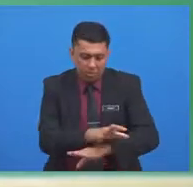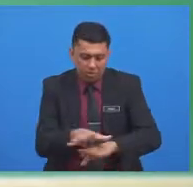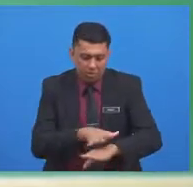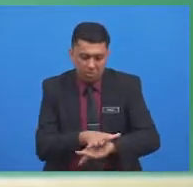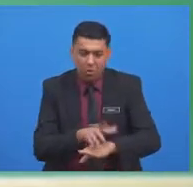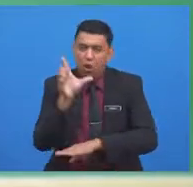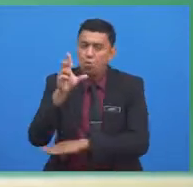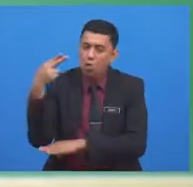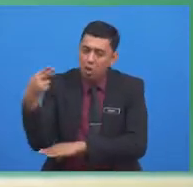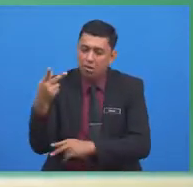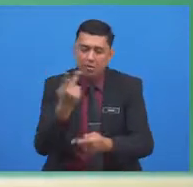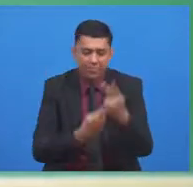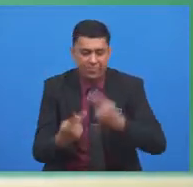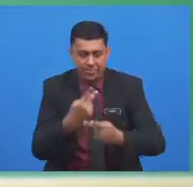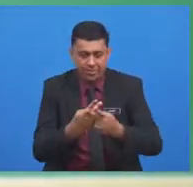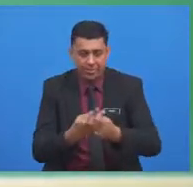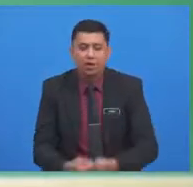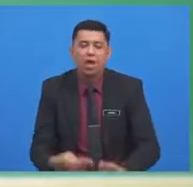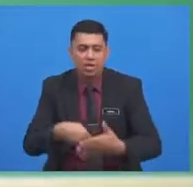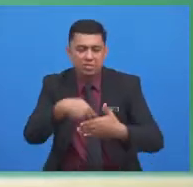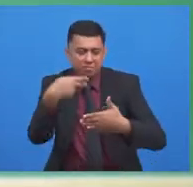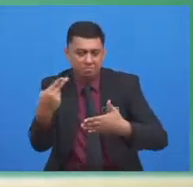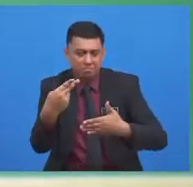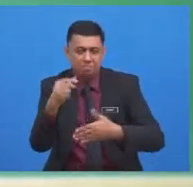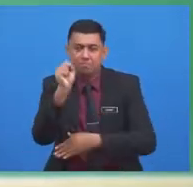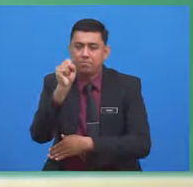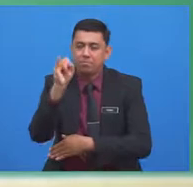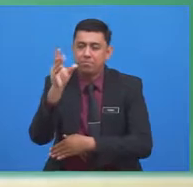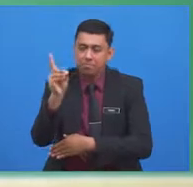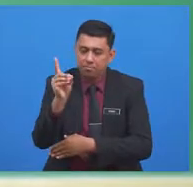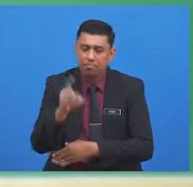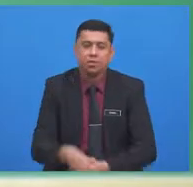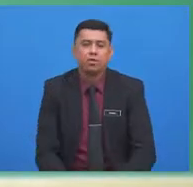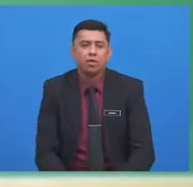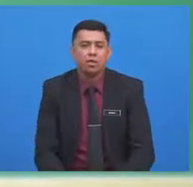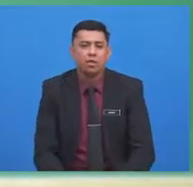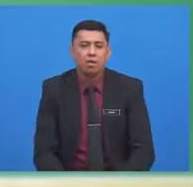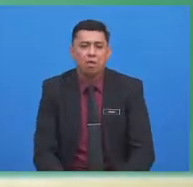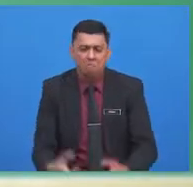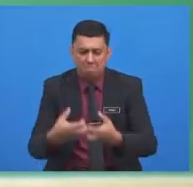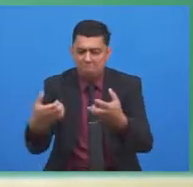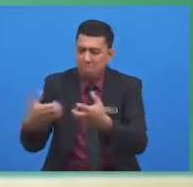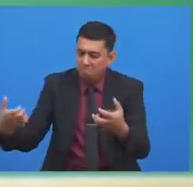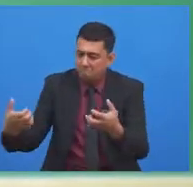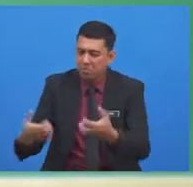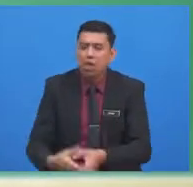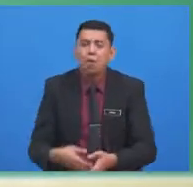kimia melalui penghasilan asid humid semasa proses penguraian bahan organik.